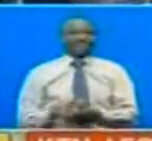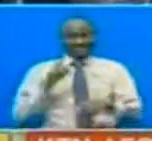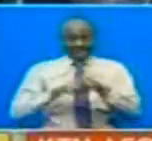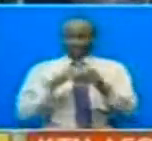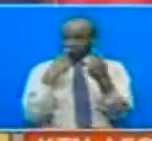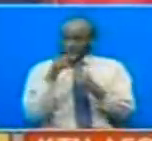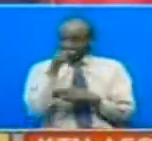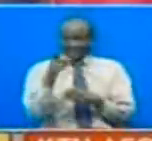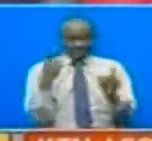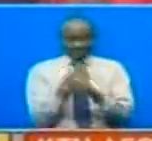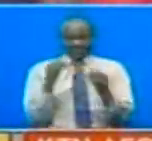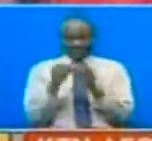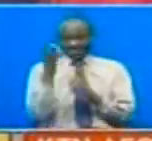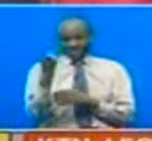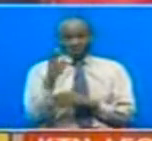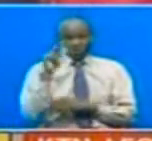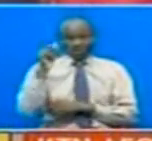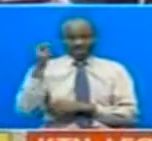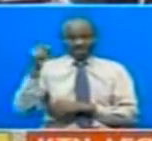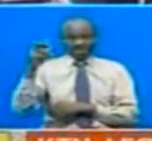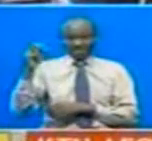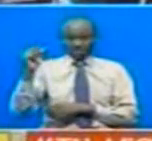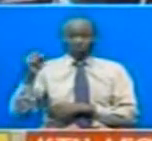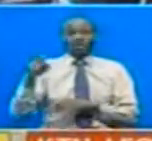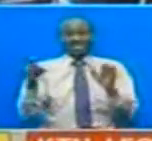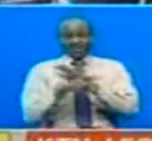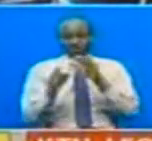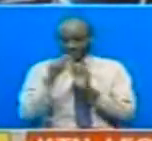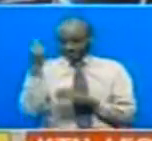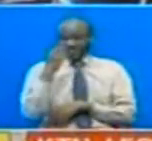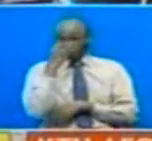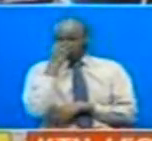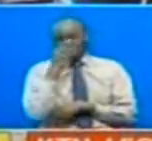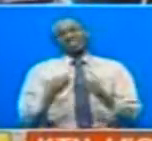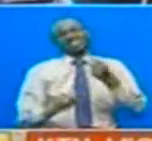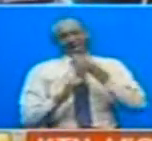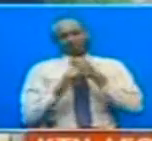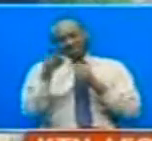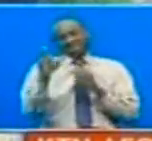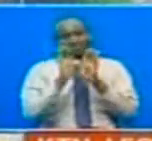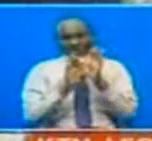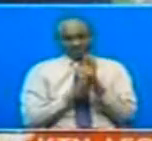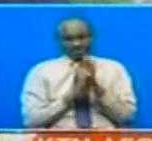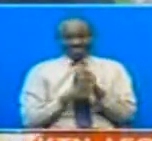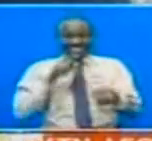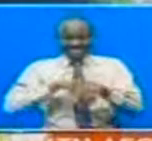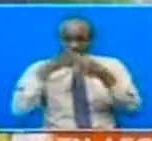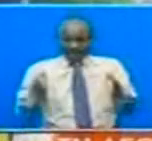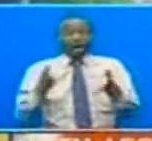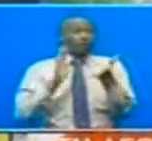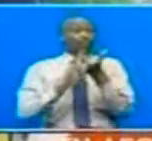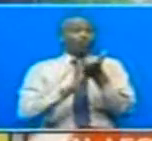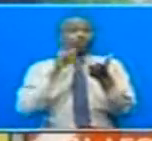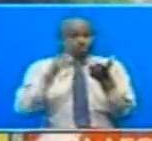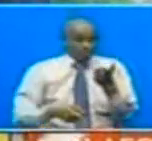Akizungumza katika hafla moja katika kaunti ya Uasin Gishu, naibu wa rais William Ruto ameunga mkono mswada huo. Sasa tumependekeza ya kwamba